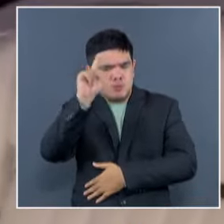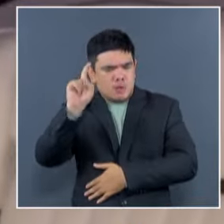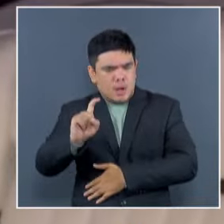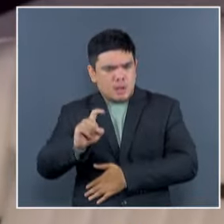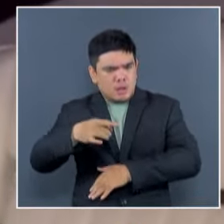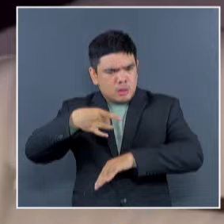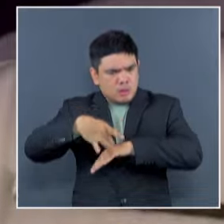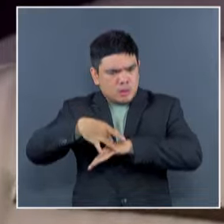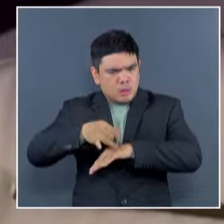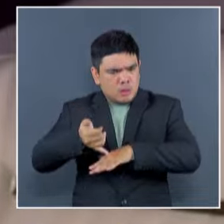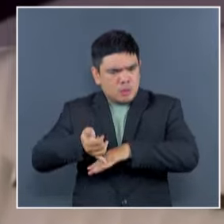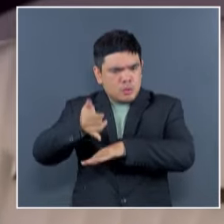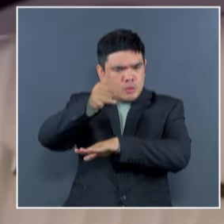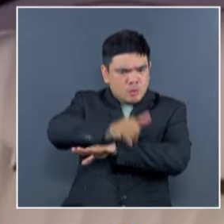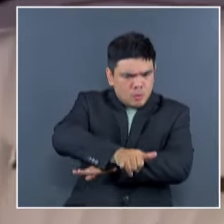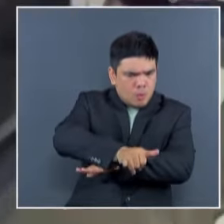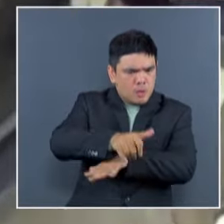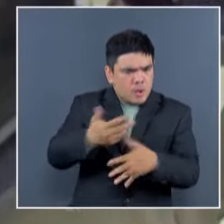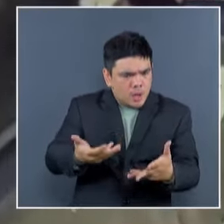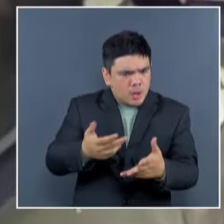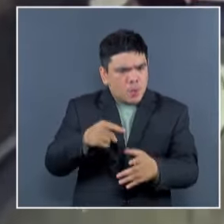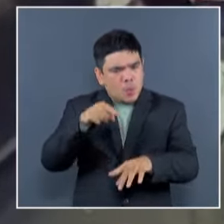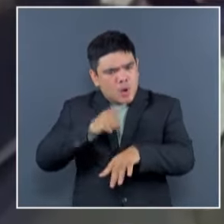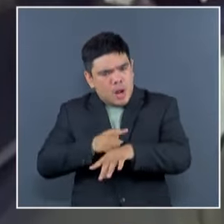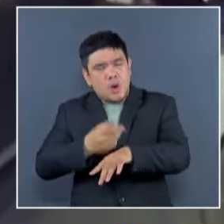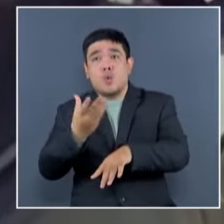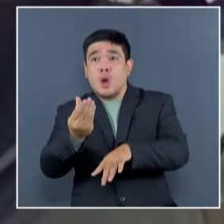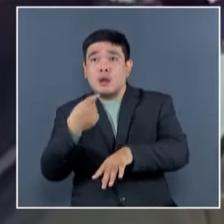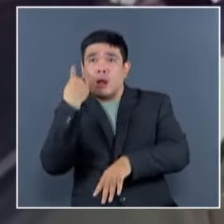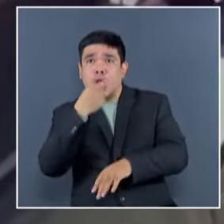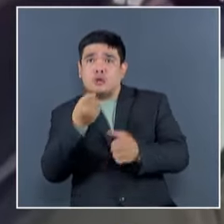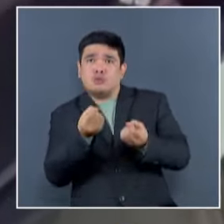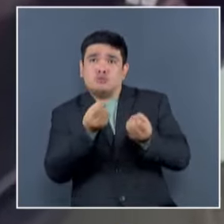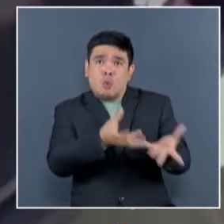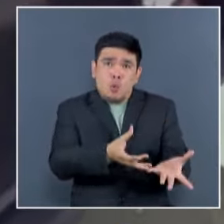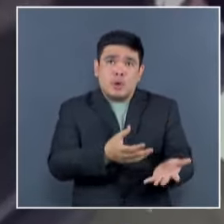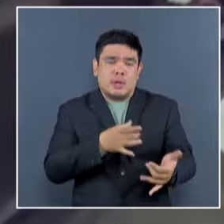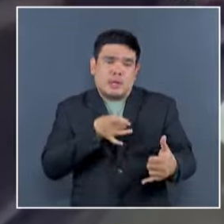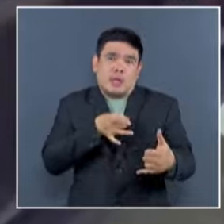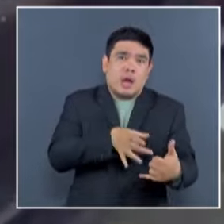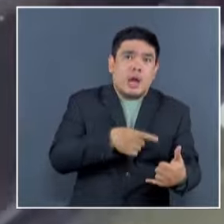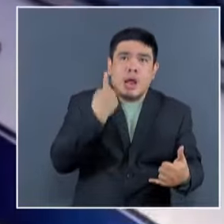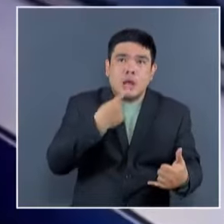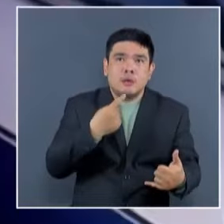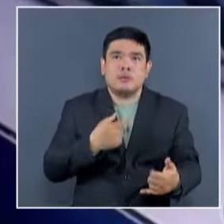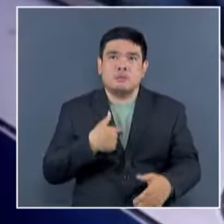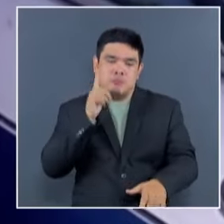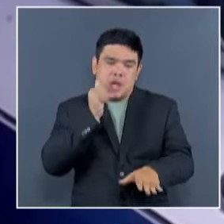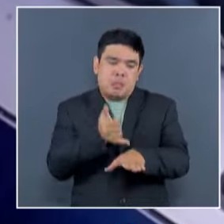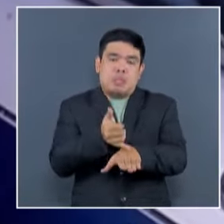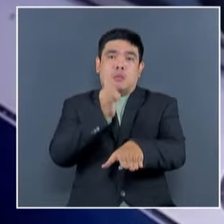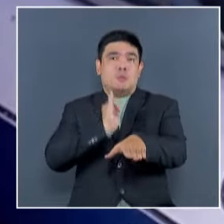น้องแตงโมตกเรือยังไงตกตรงไหนเวลาไหนแล้วใครเป็นคนทำ แม่ยืนยันว่าแตงโมไม่ได้ตกที่ท้าย